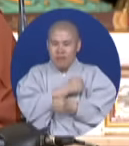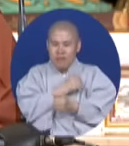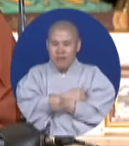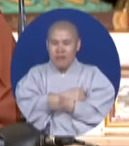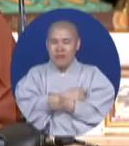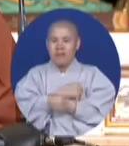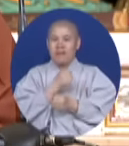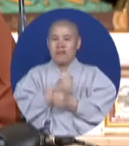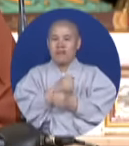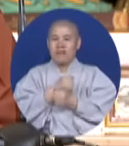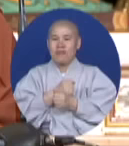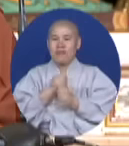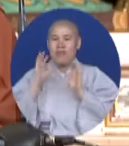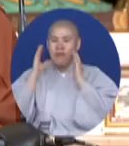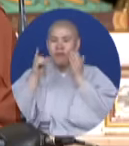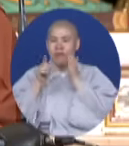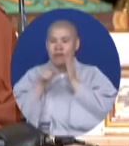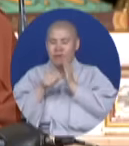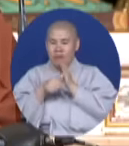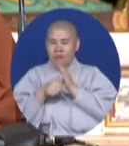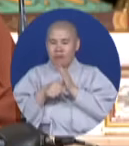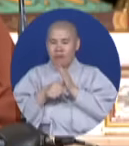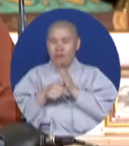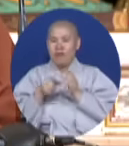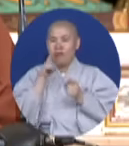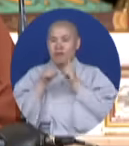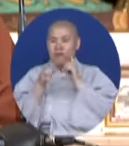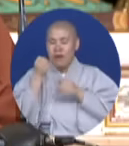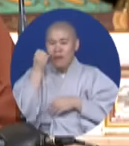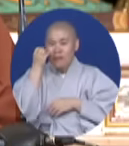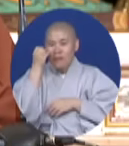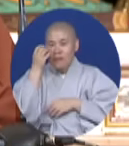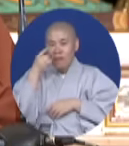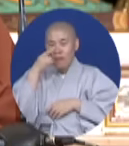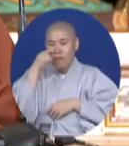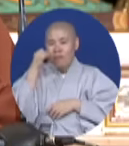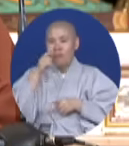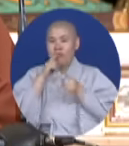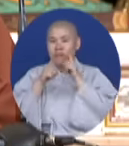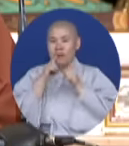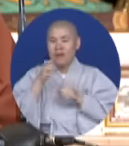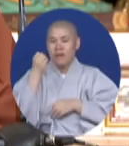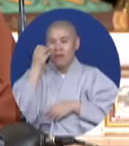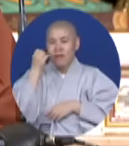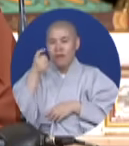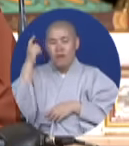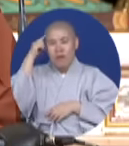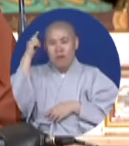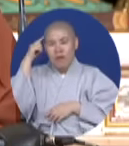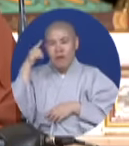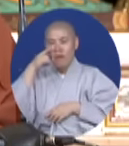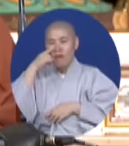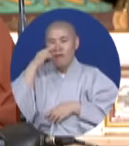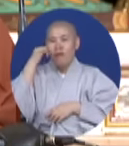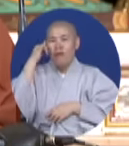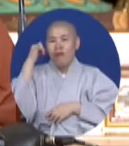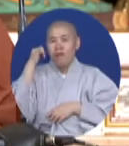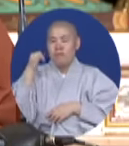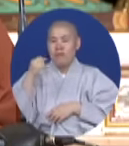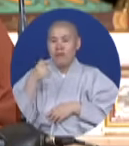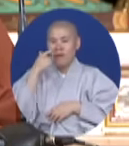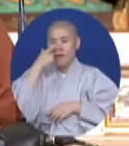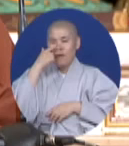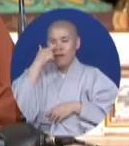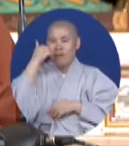그런데 나 어릴 때도 그 말이 이상했어요. 아니 왜 어머니가 아버지한테 오시랍니까?